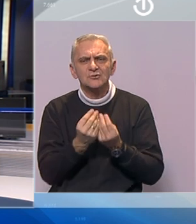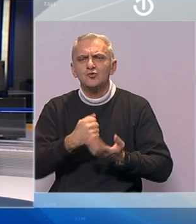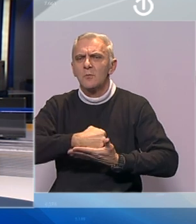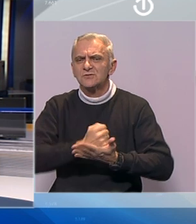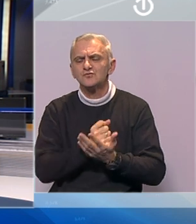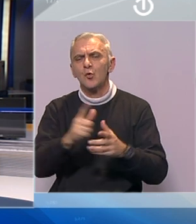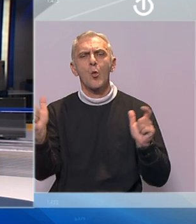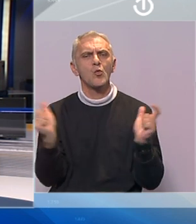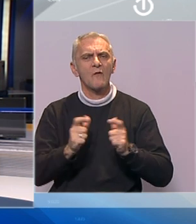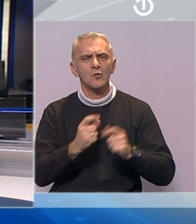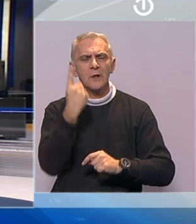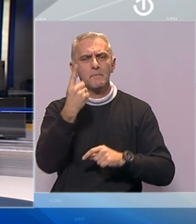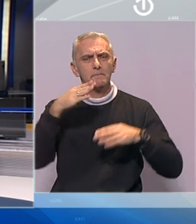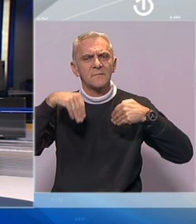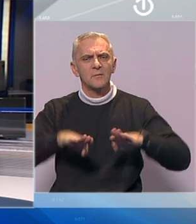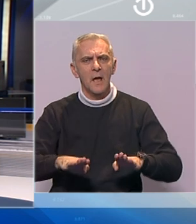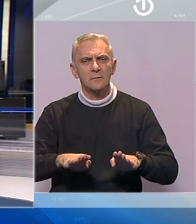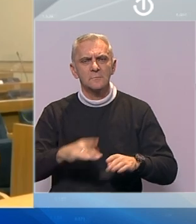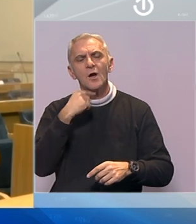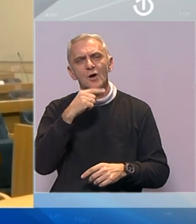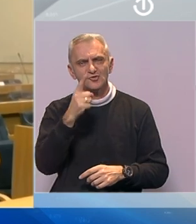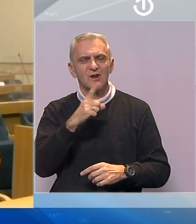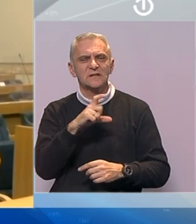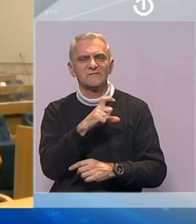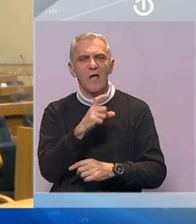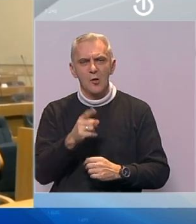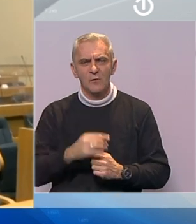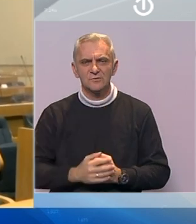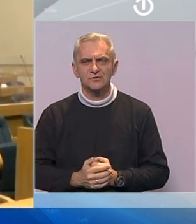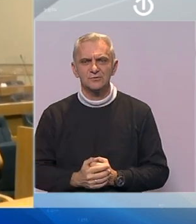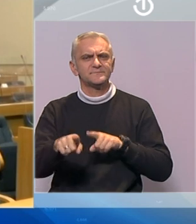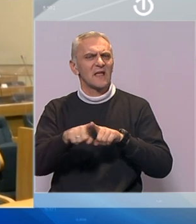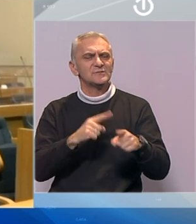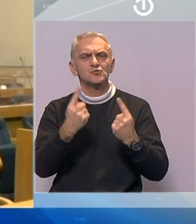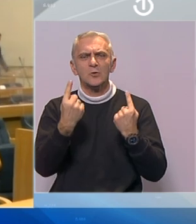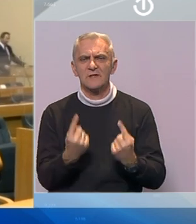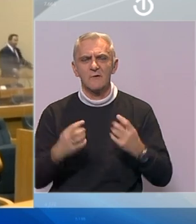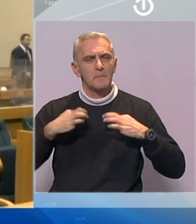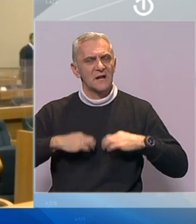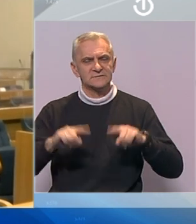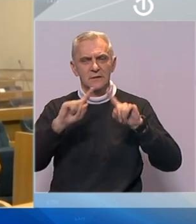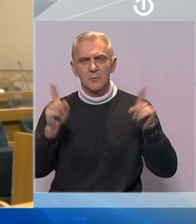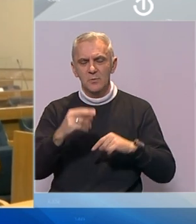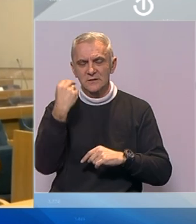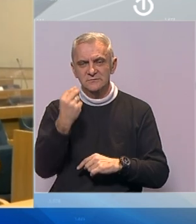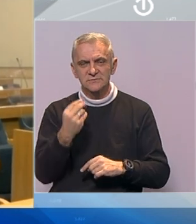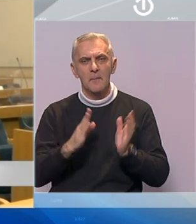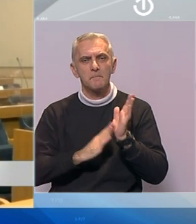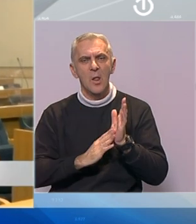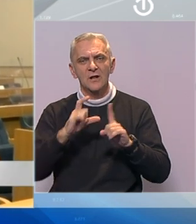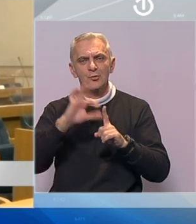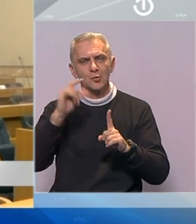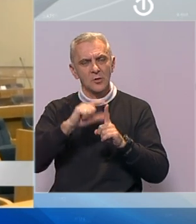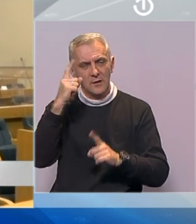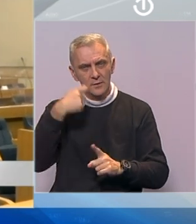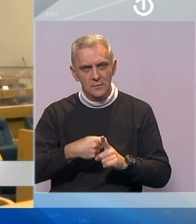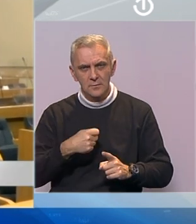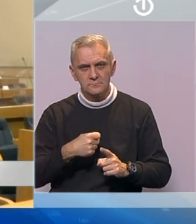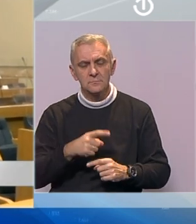zajednički obilježava su Nova godina i 1. maj, navodi Cvijanović. Istog stava je i predsjednik Republike Srpske Milorad